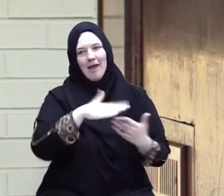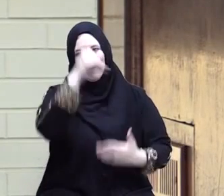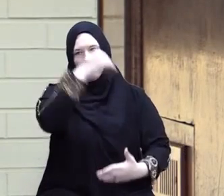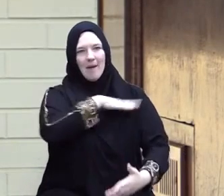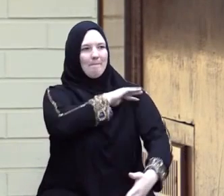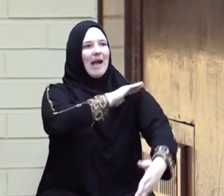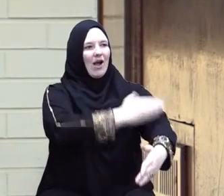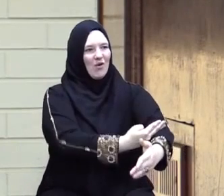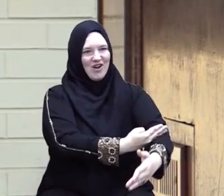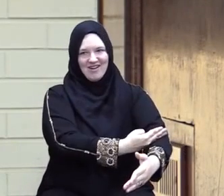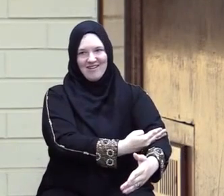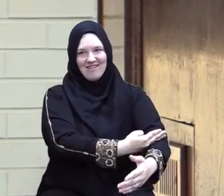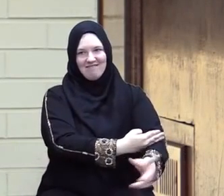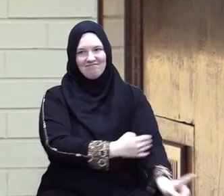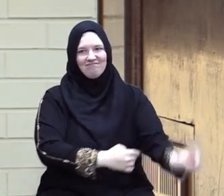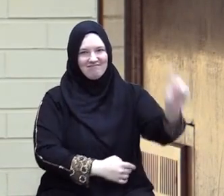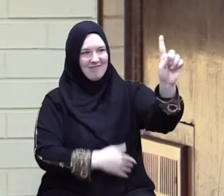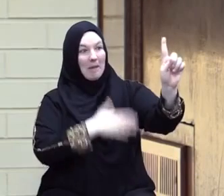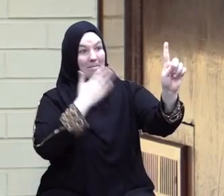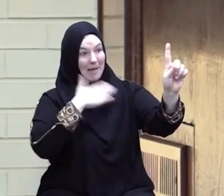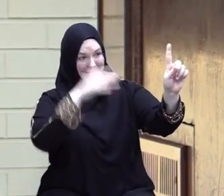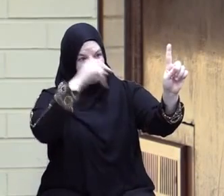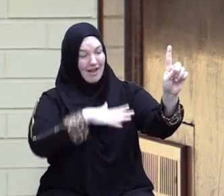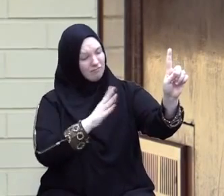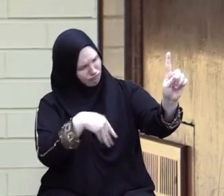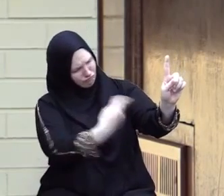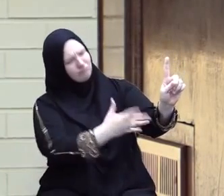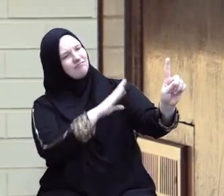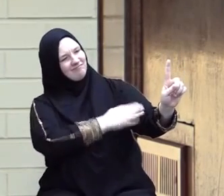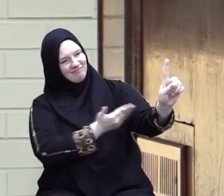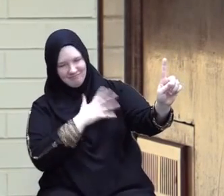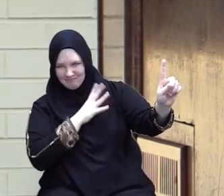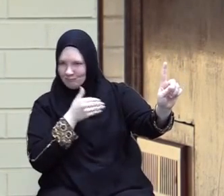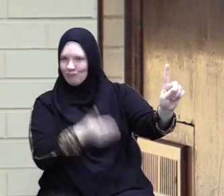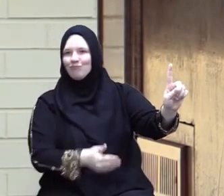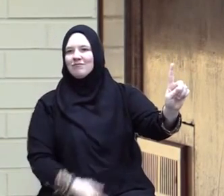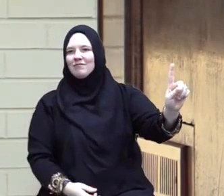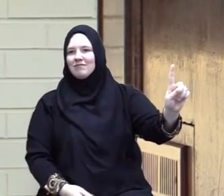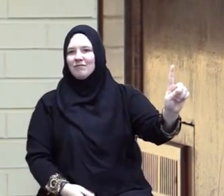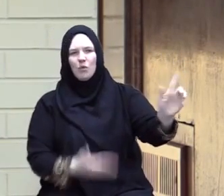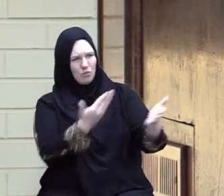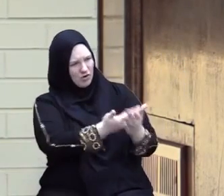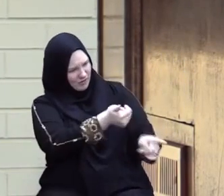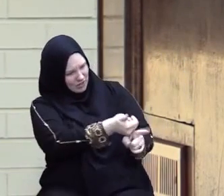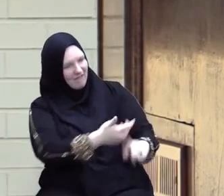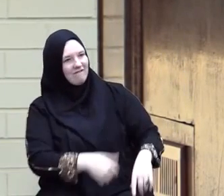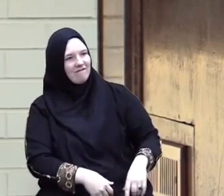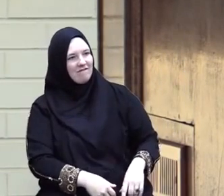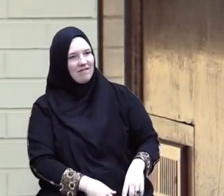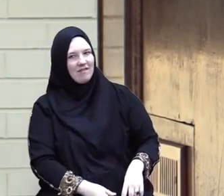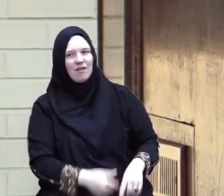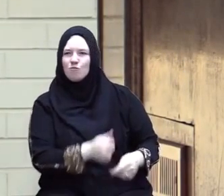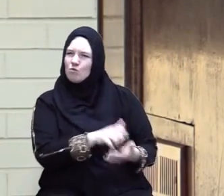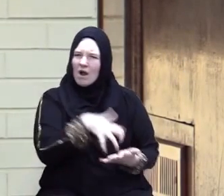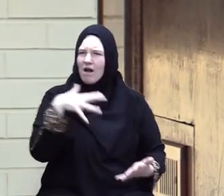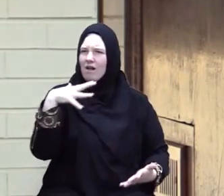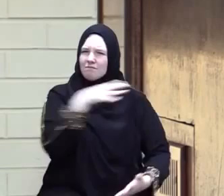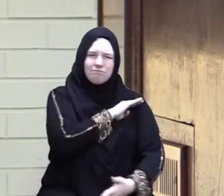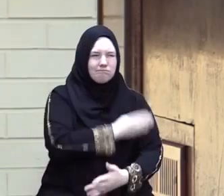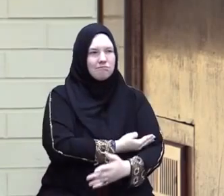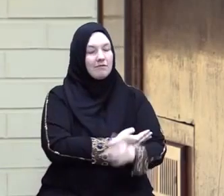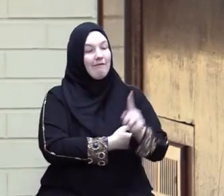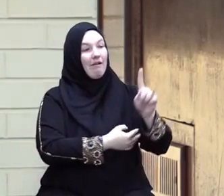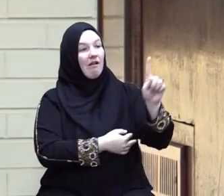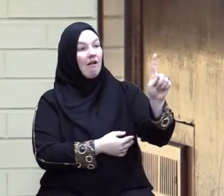says, أَمَّرْنَا مُتْرَفِيهَا. Those well-to-do, those who are very wealthy and